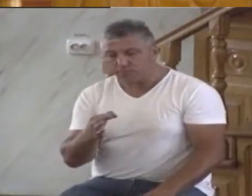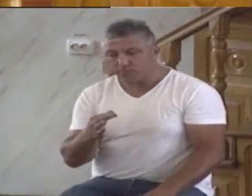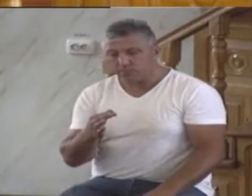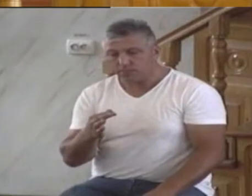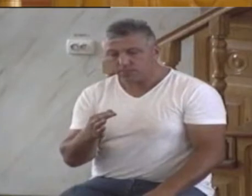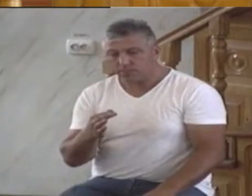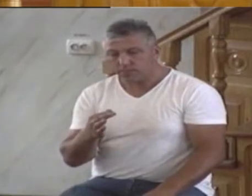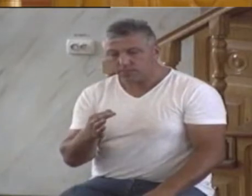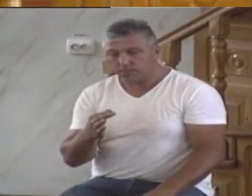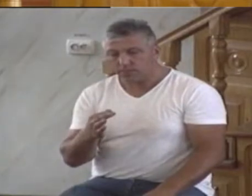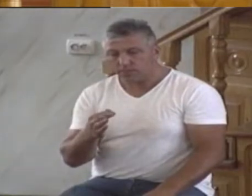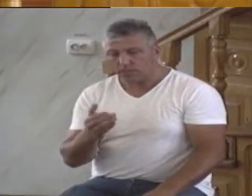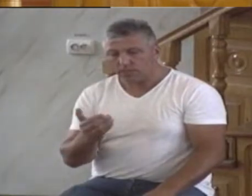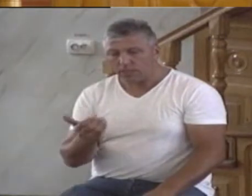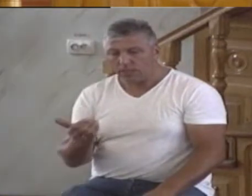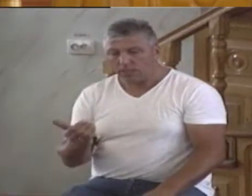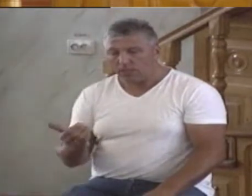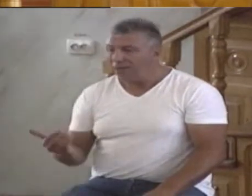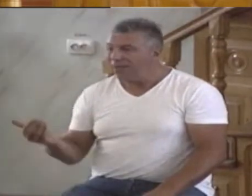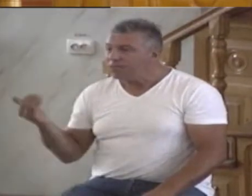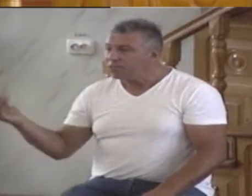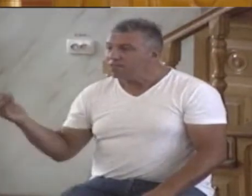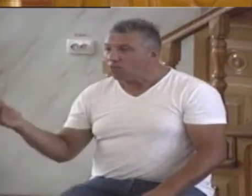подвиг в убеждениях.